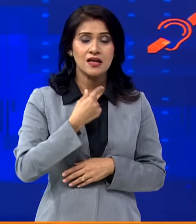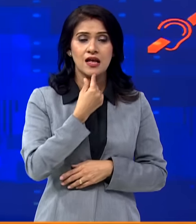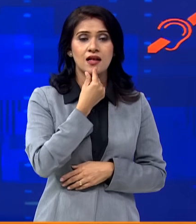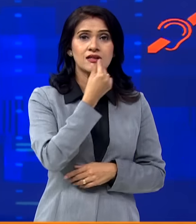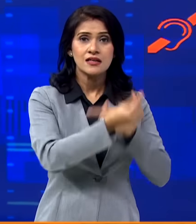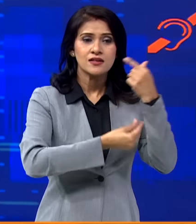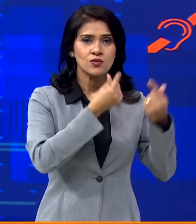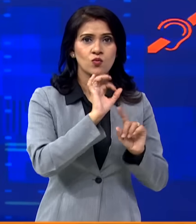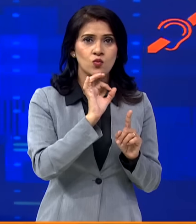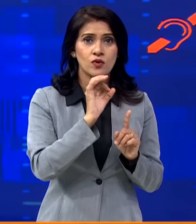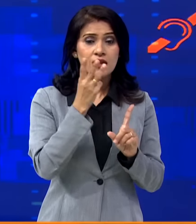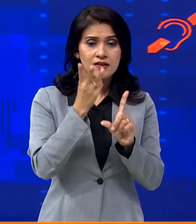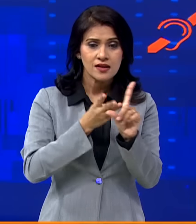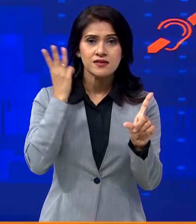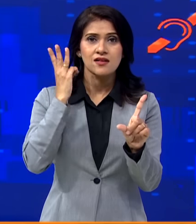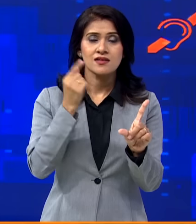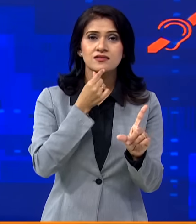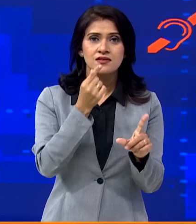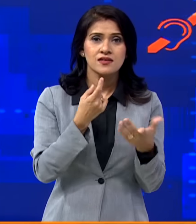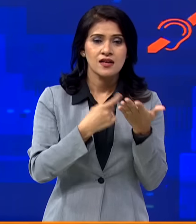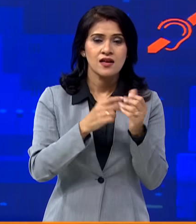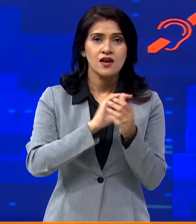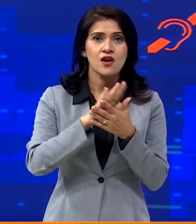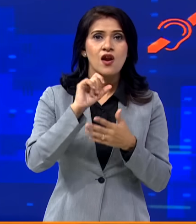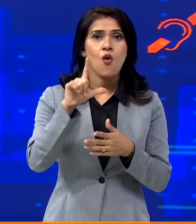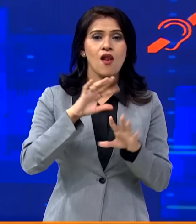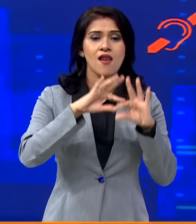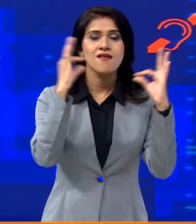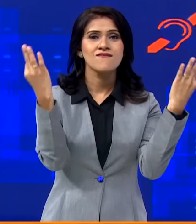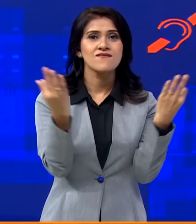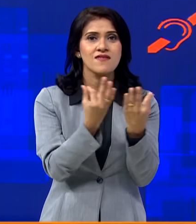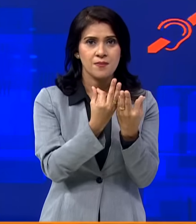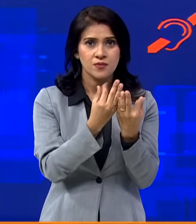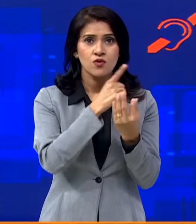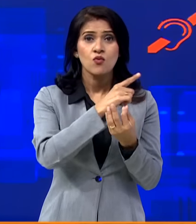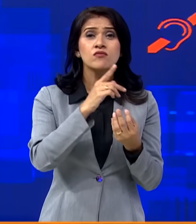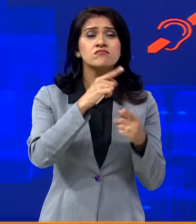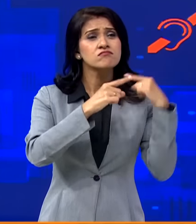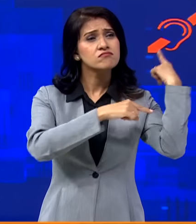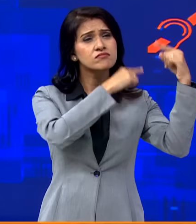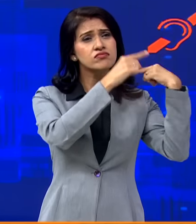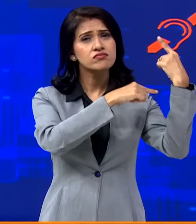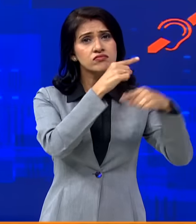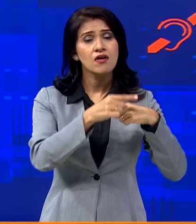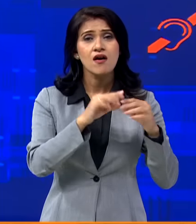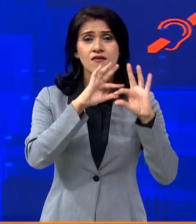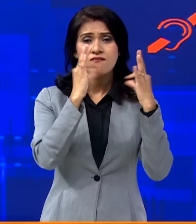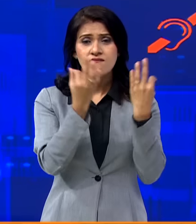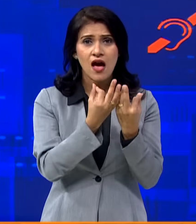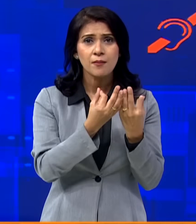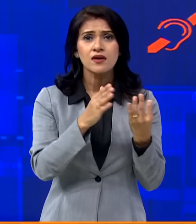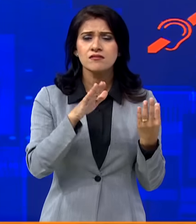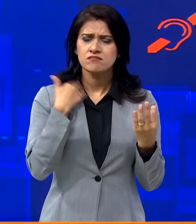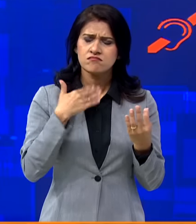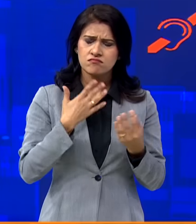थे 3 साल पहले आपने कहा कि राहुल गांधी तो उस परिवार से आते हैं जिन्होंने देश के लिए कुर्बानियां दी हैं राहुल गांधी अच्छे इंसान